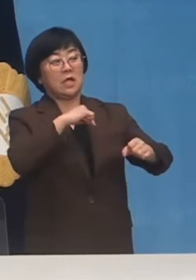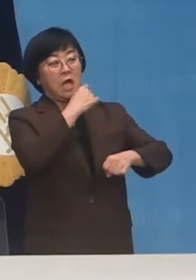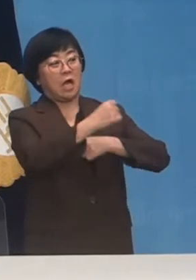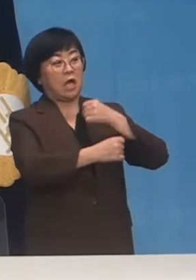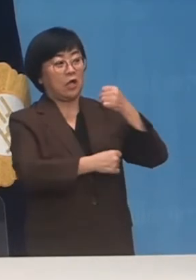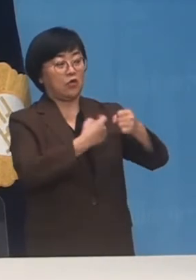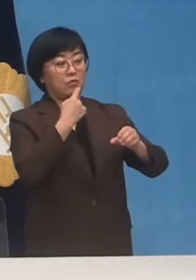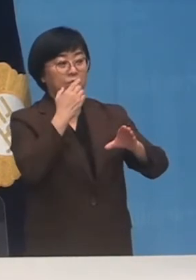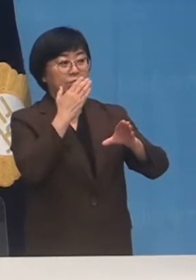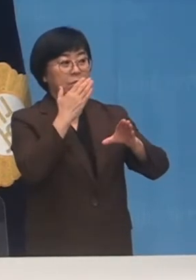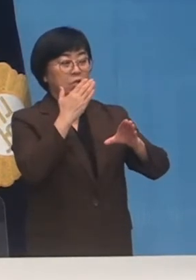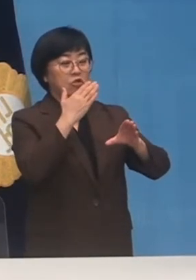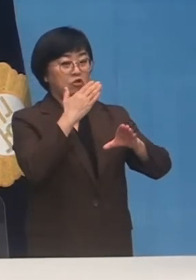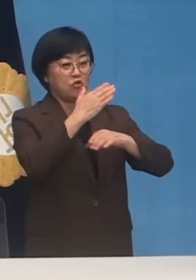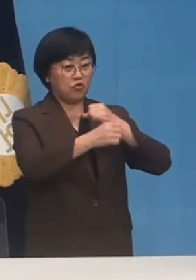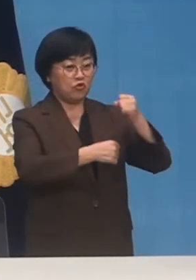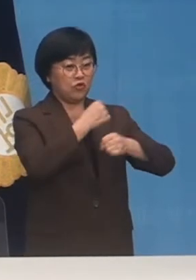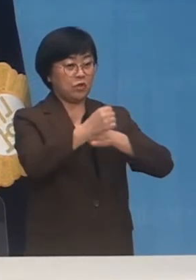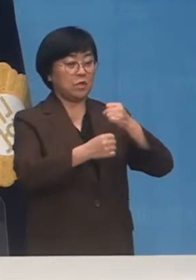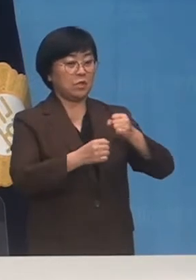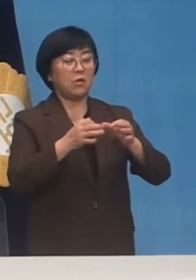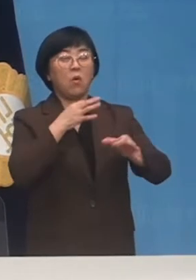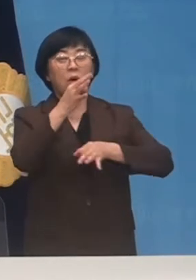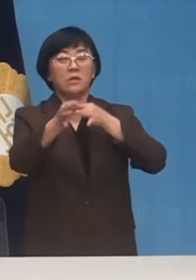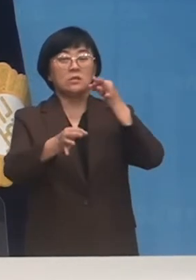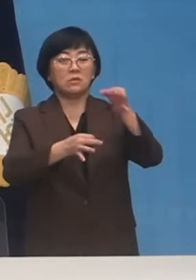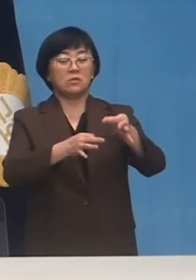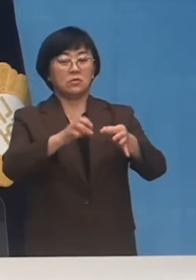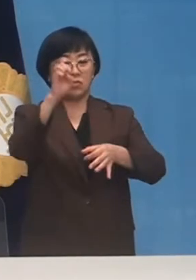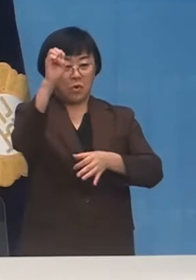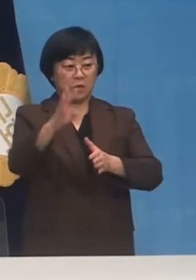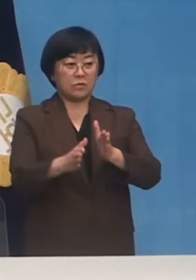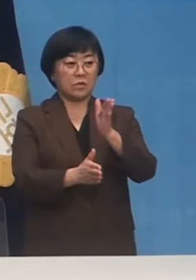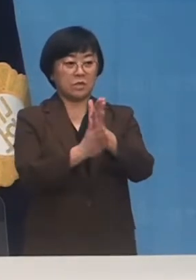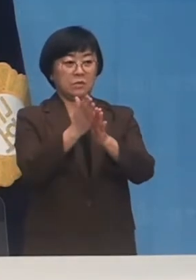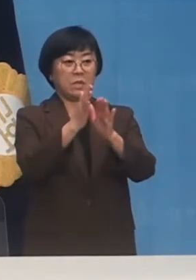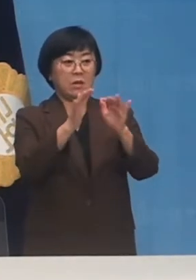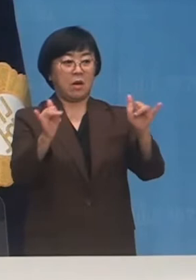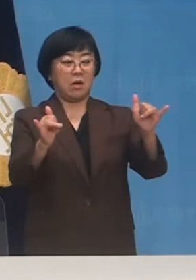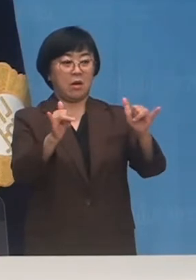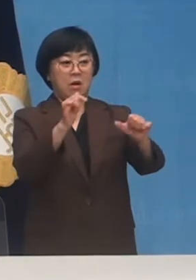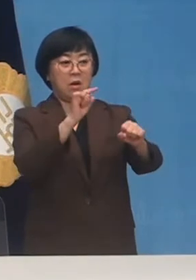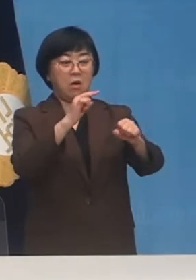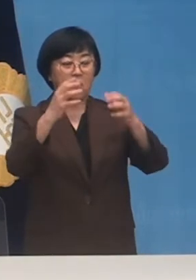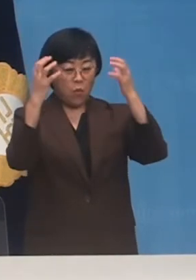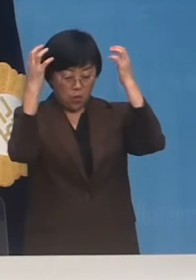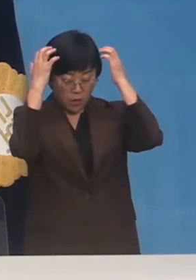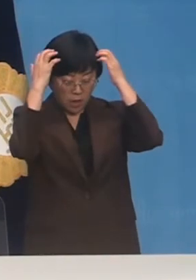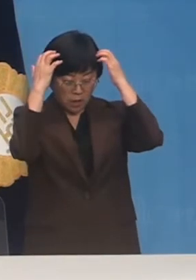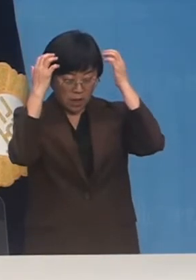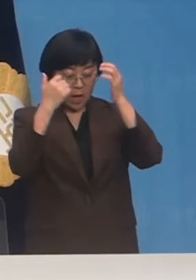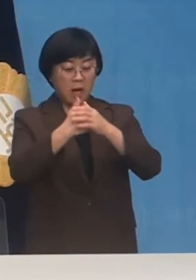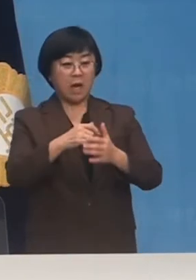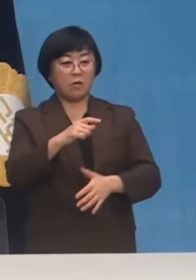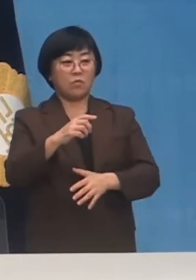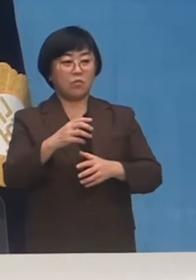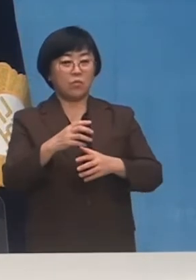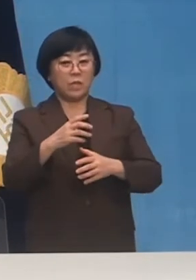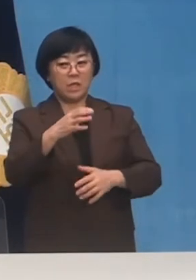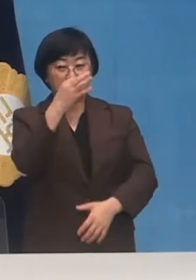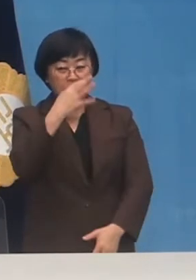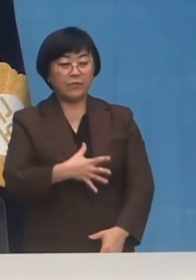자유민주주의를 외쳐온 광주 시민들과 함께 번안과 가시밭길을 걸어온